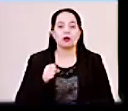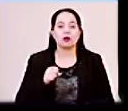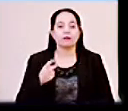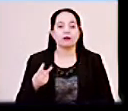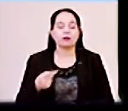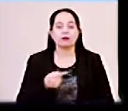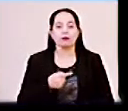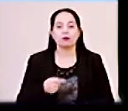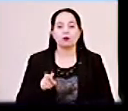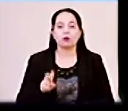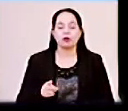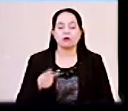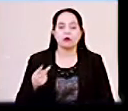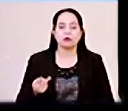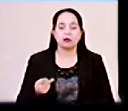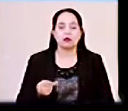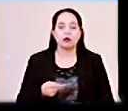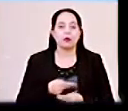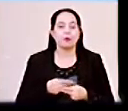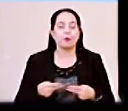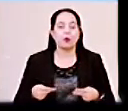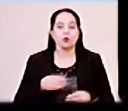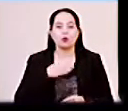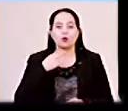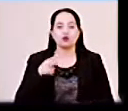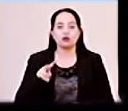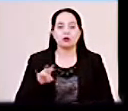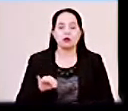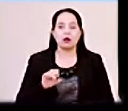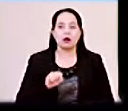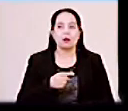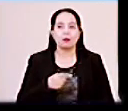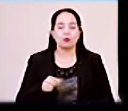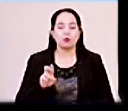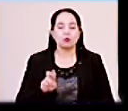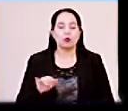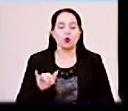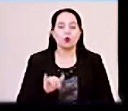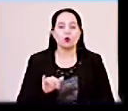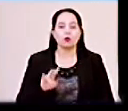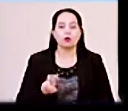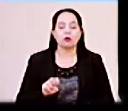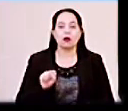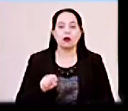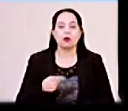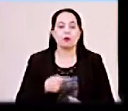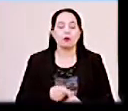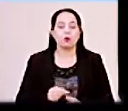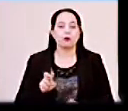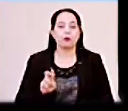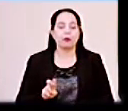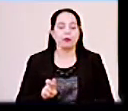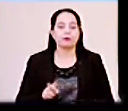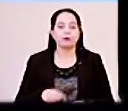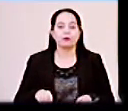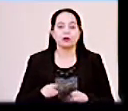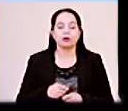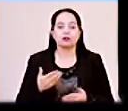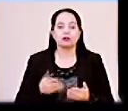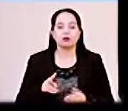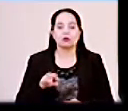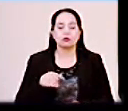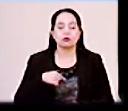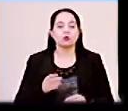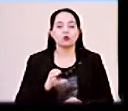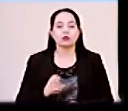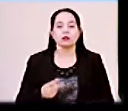квадрат минус b квадрат. Получим множители а минус b, умноженное на а плюс b. Если нам дано